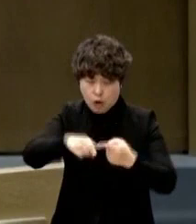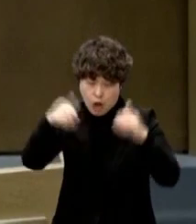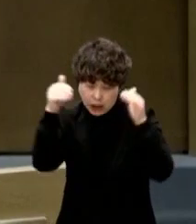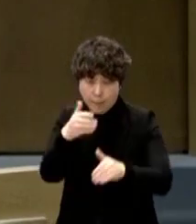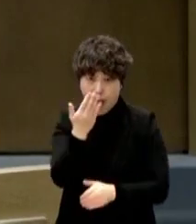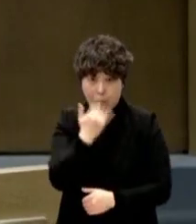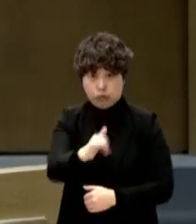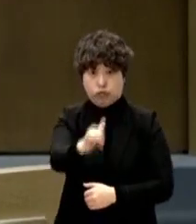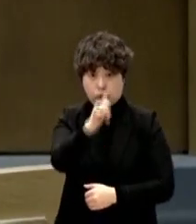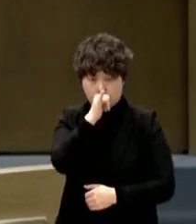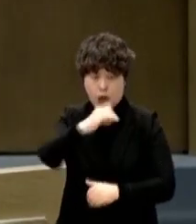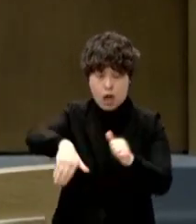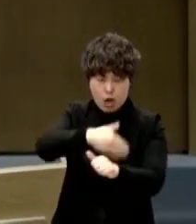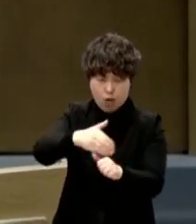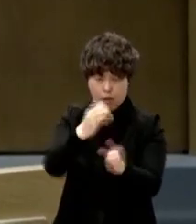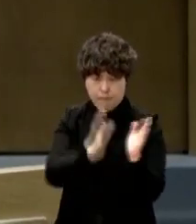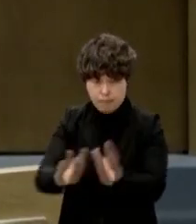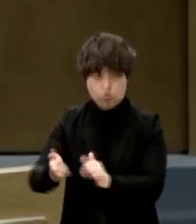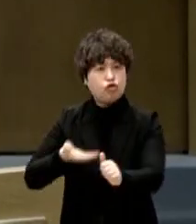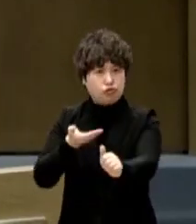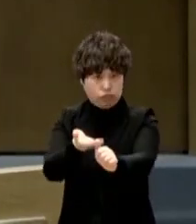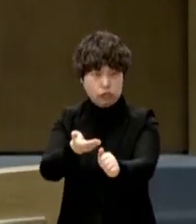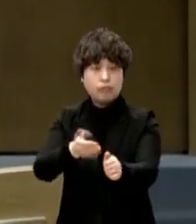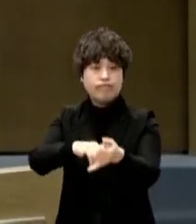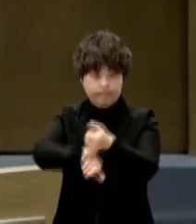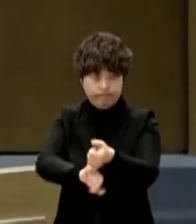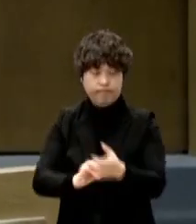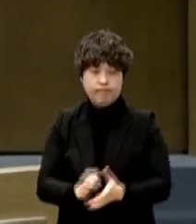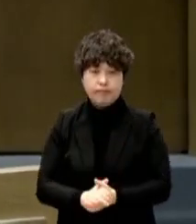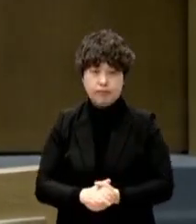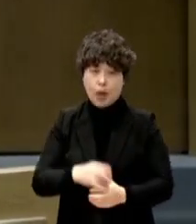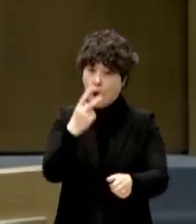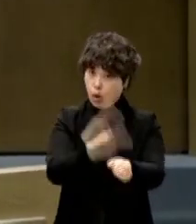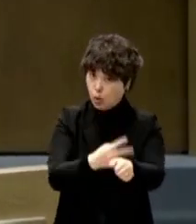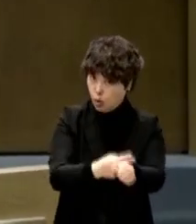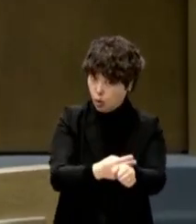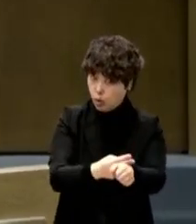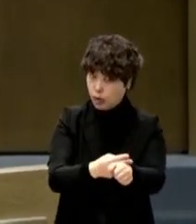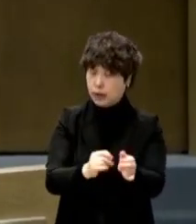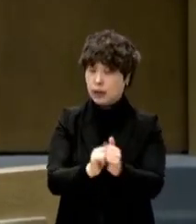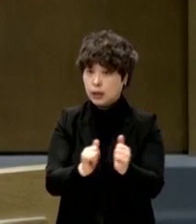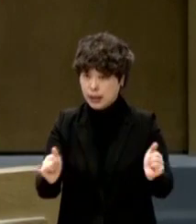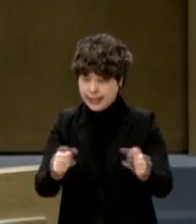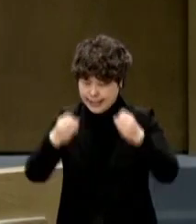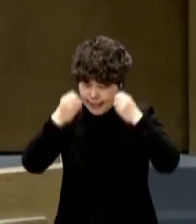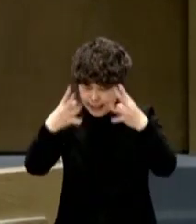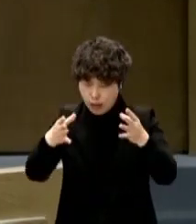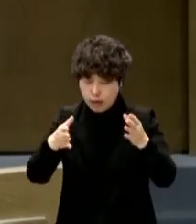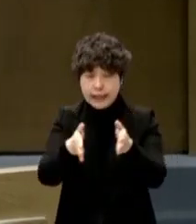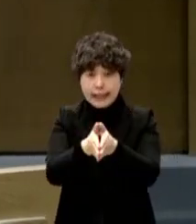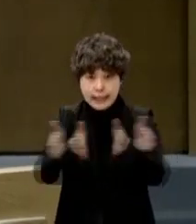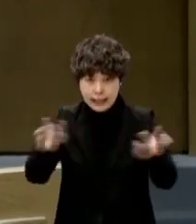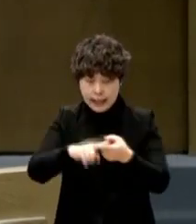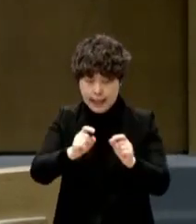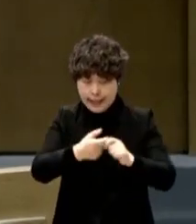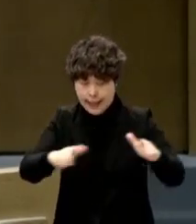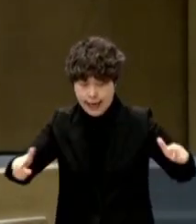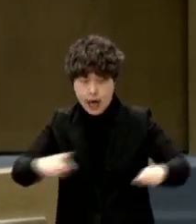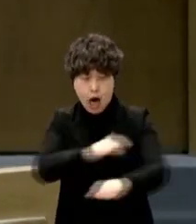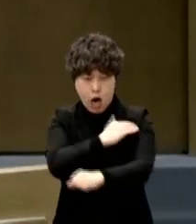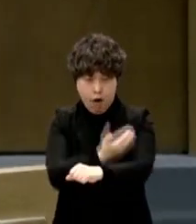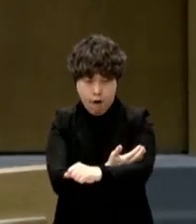전념할 수 있는 여건을 만들겠습니다. 교원들이 새로운 시대가 요구하는 다양한 역량을 갖출 수